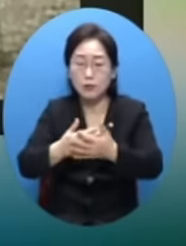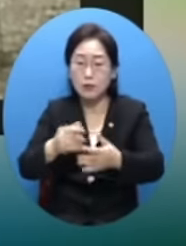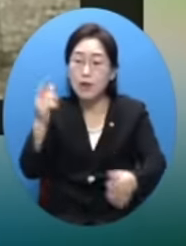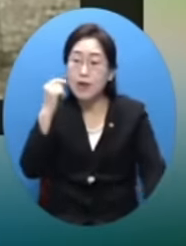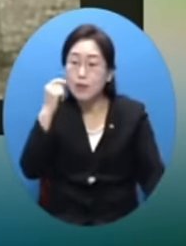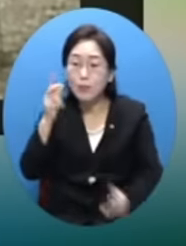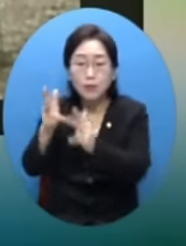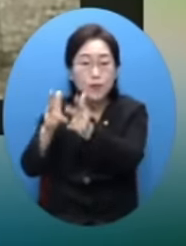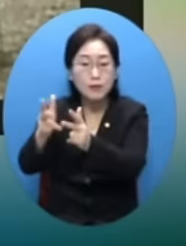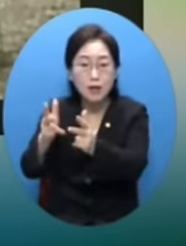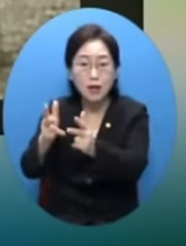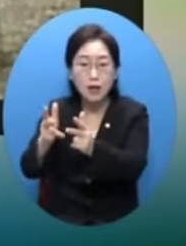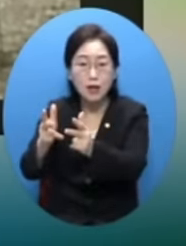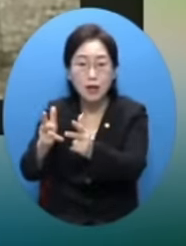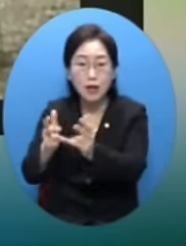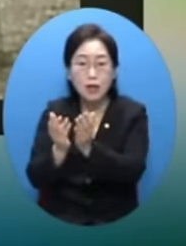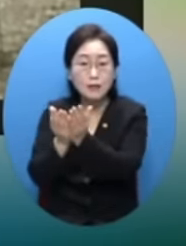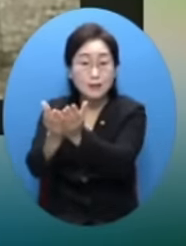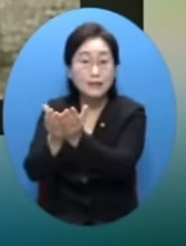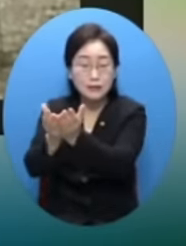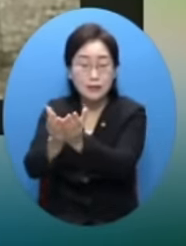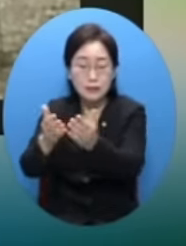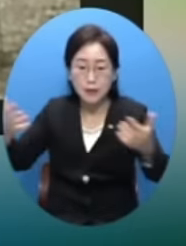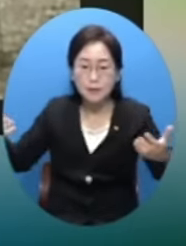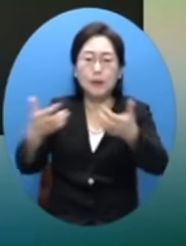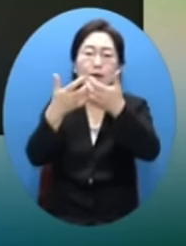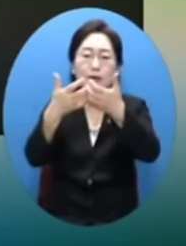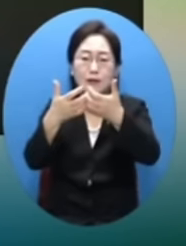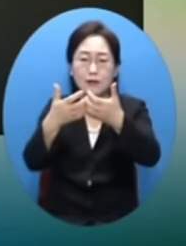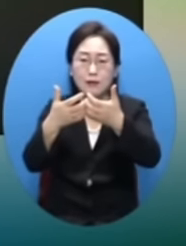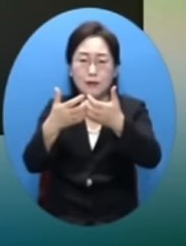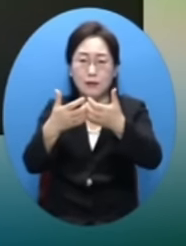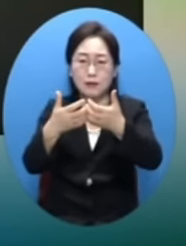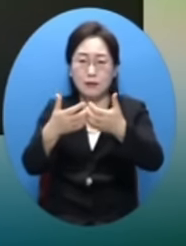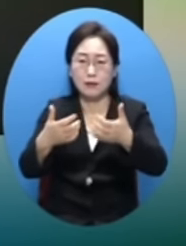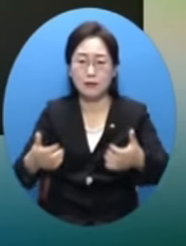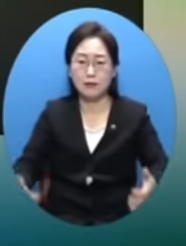회사의 기소가와 마루호와 정면 충돌을 합니다.